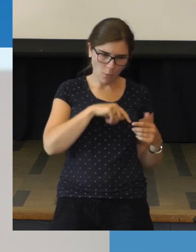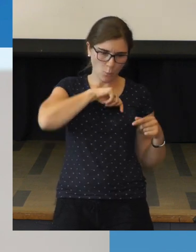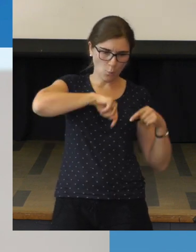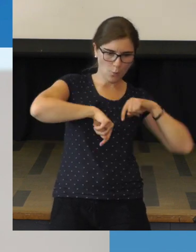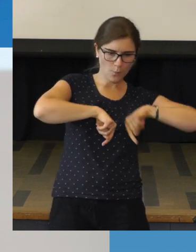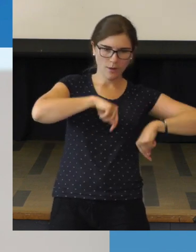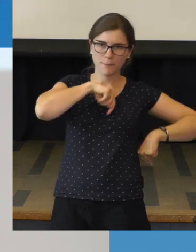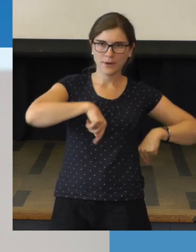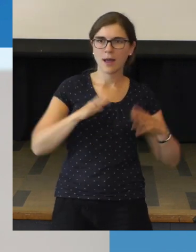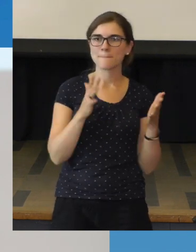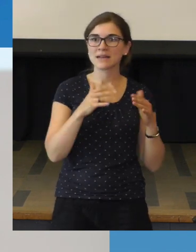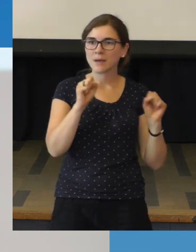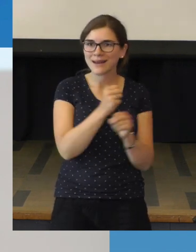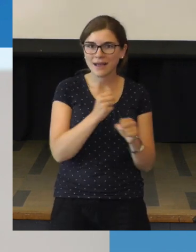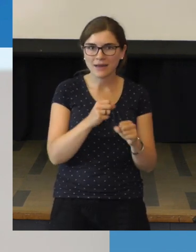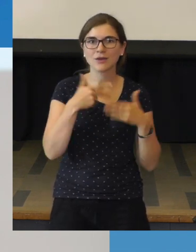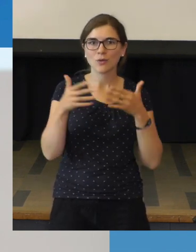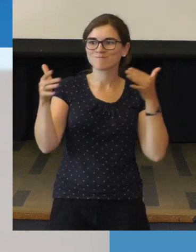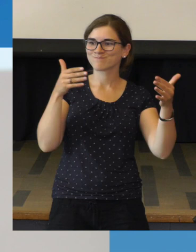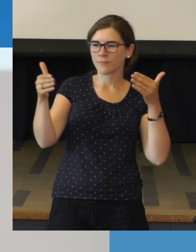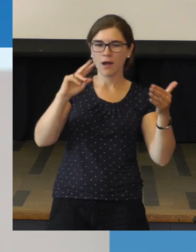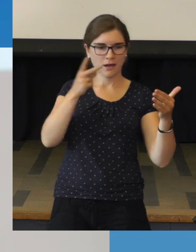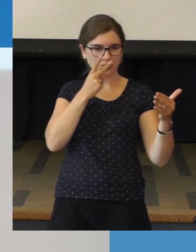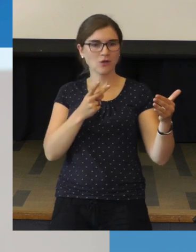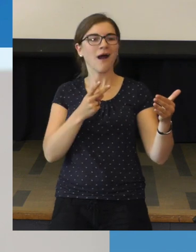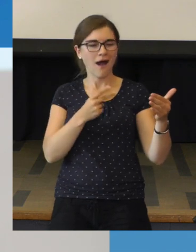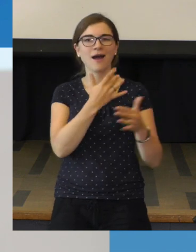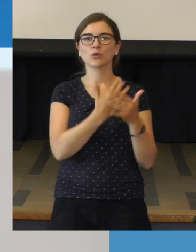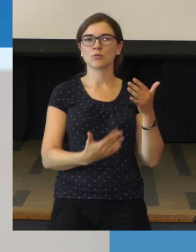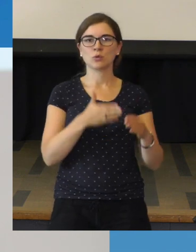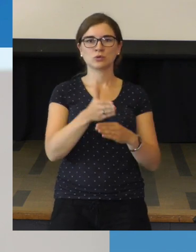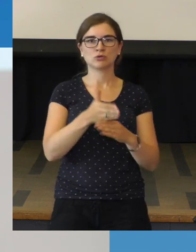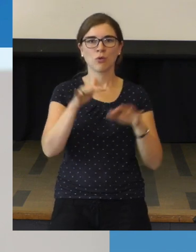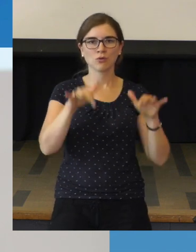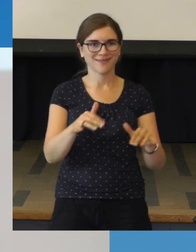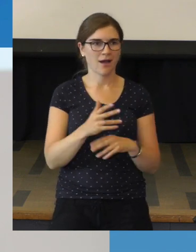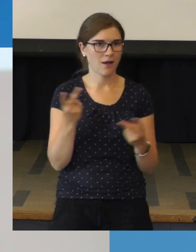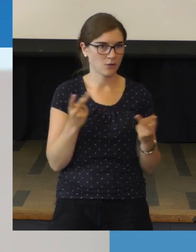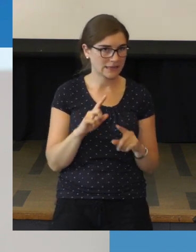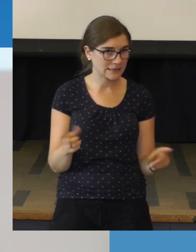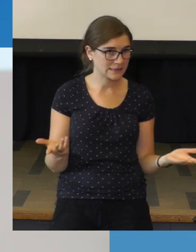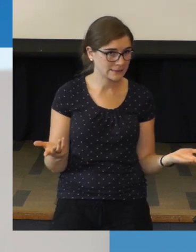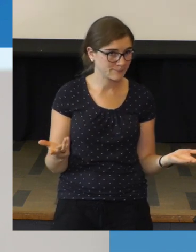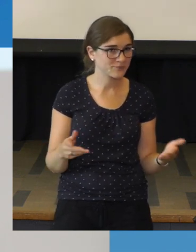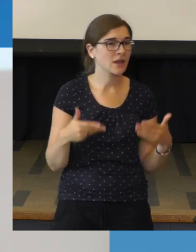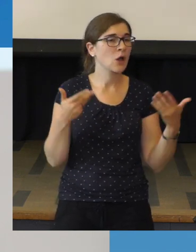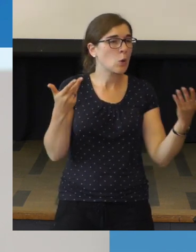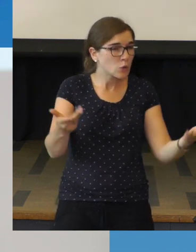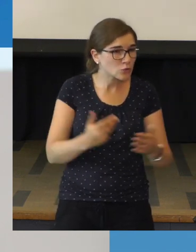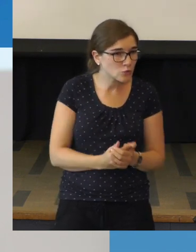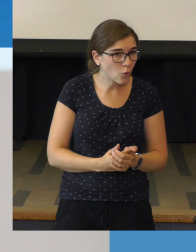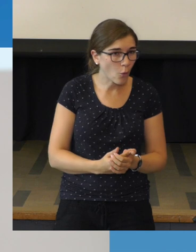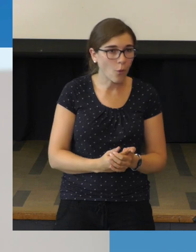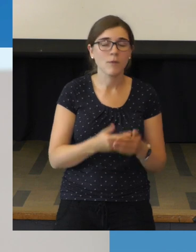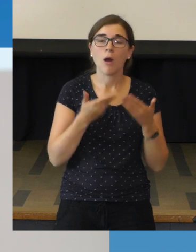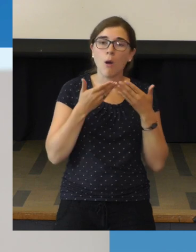sehen, in welchen Bereichen der Herzmuskel eine Durchblutungsstörung hat oder ob er eine Durchblutungsstörung hat. Und dadurch kann man als nicht-invasives